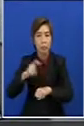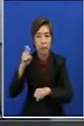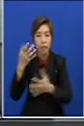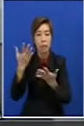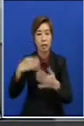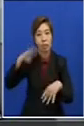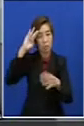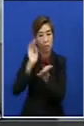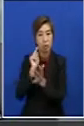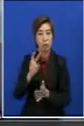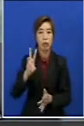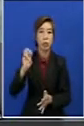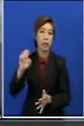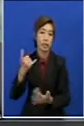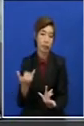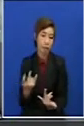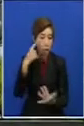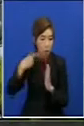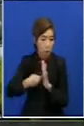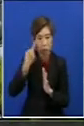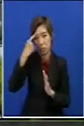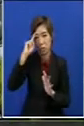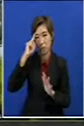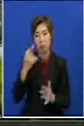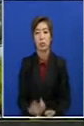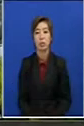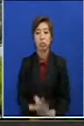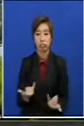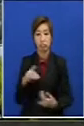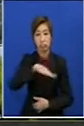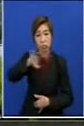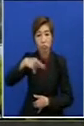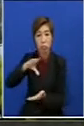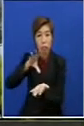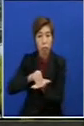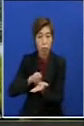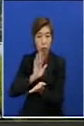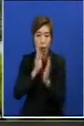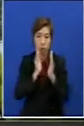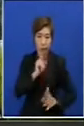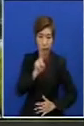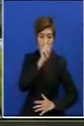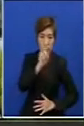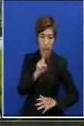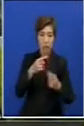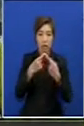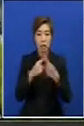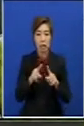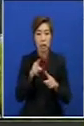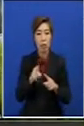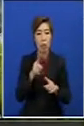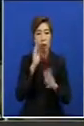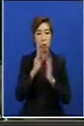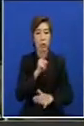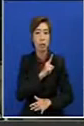ให้การตายของร้อยตำรวจเอกทวียังเป็นปริศนาต่อไปทั้งหมดนั้นเป็นข้อมูลจากฝ่ายผู้ตั้งข้อสงสัยแต่สำหรับฝ่ายผู้รับผิดช